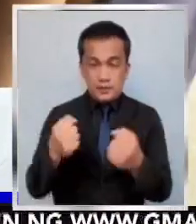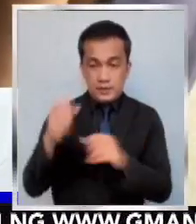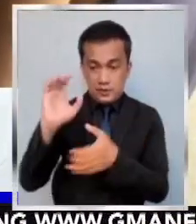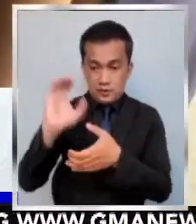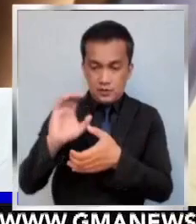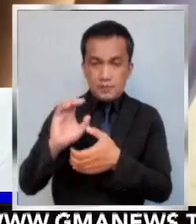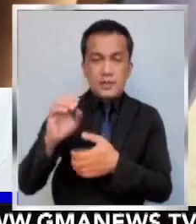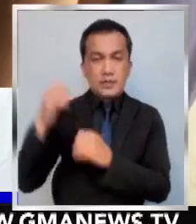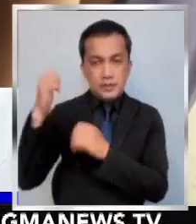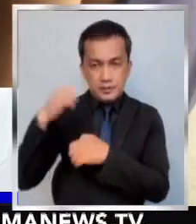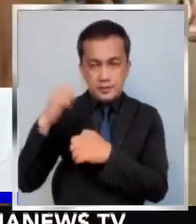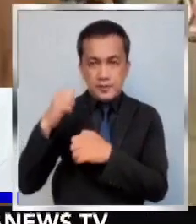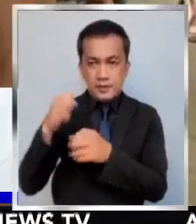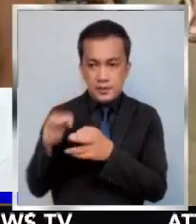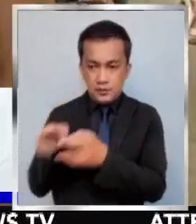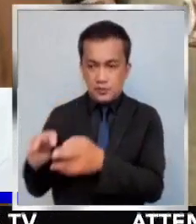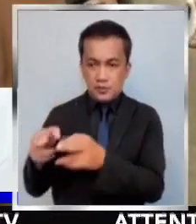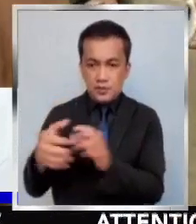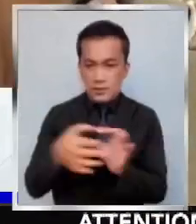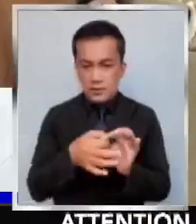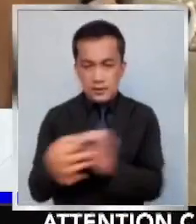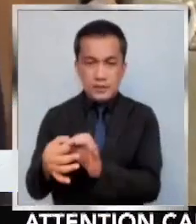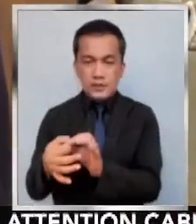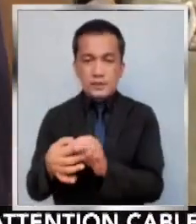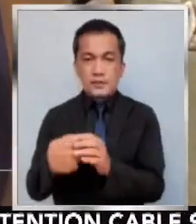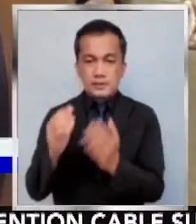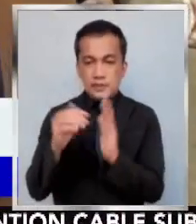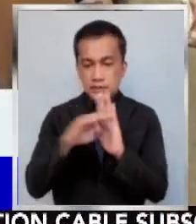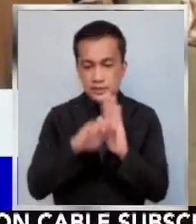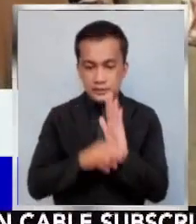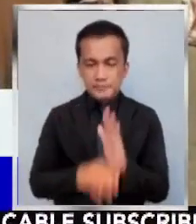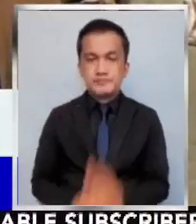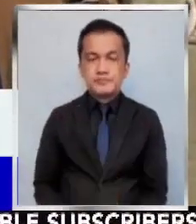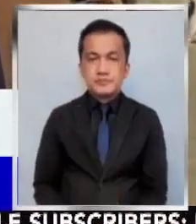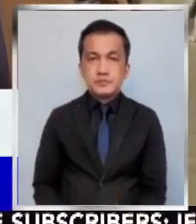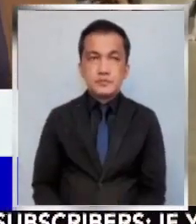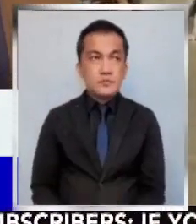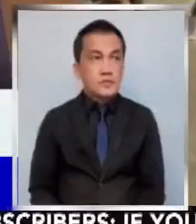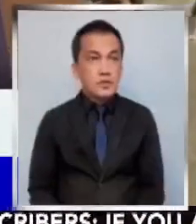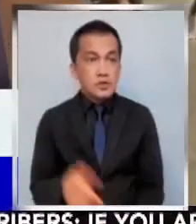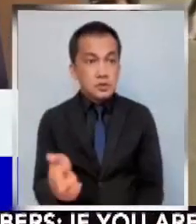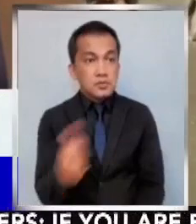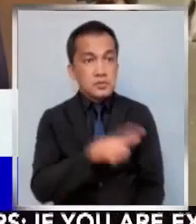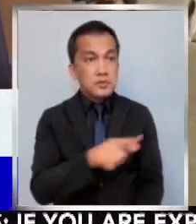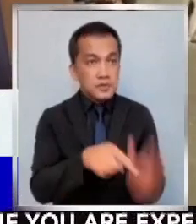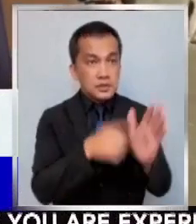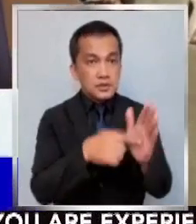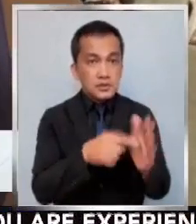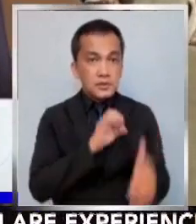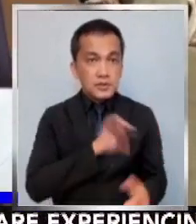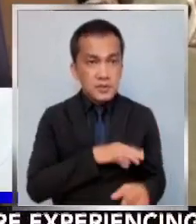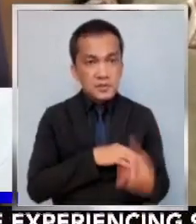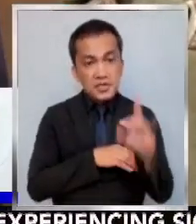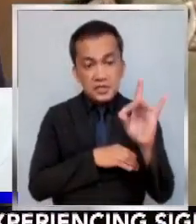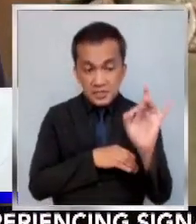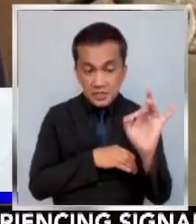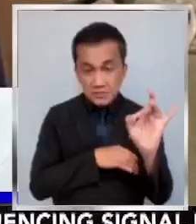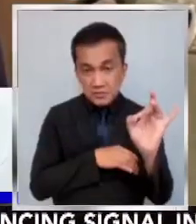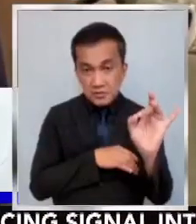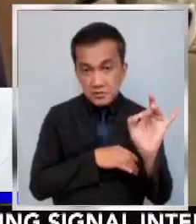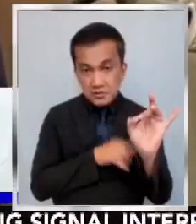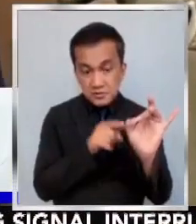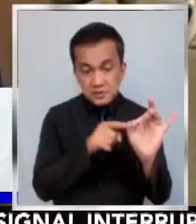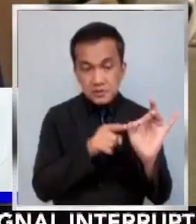ruta nila sa listahan. Minsan kumikita kami ng 800, ganun, sa isang